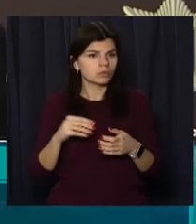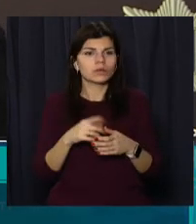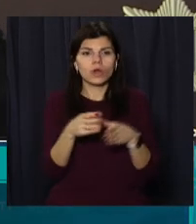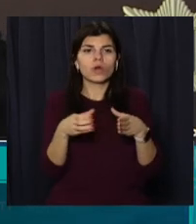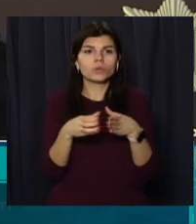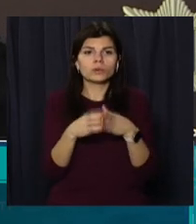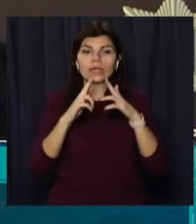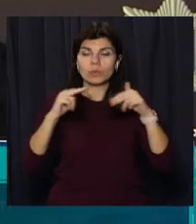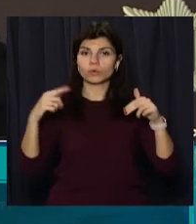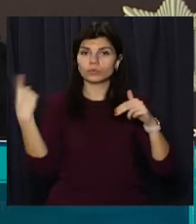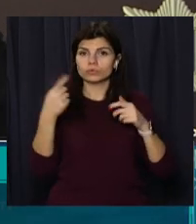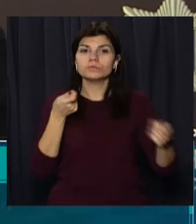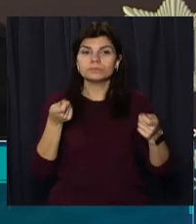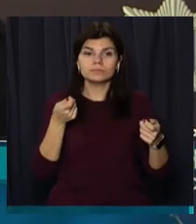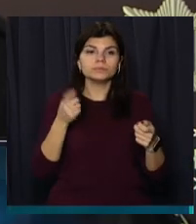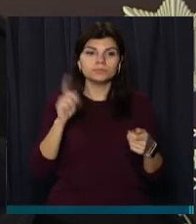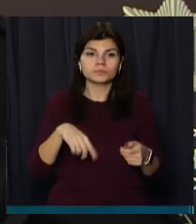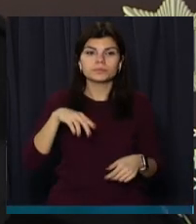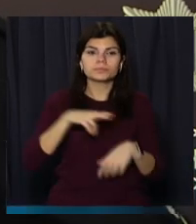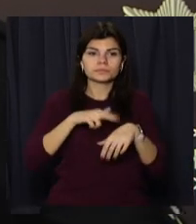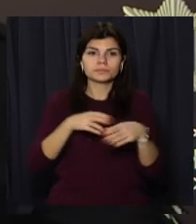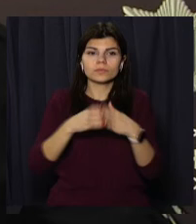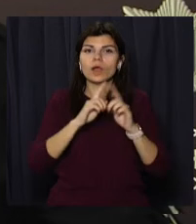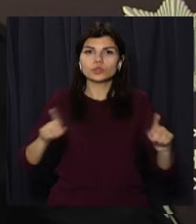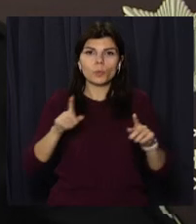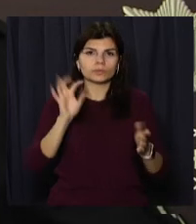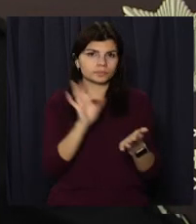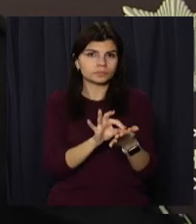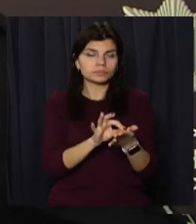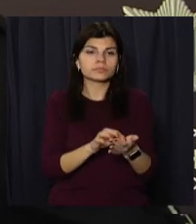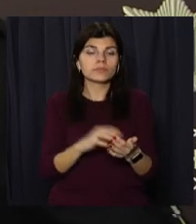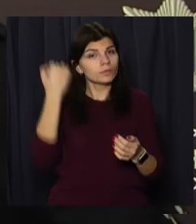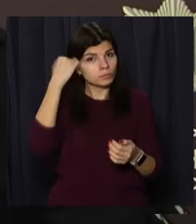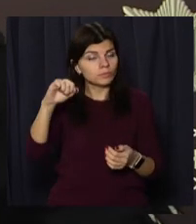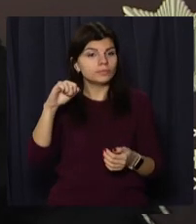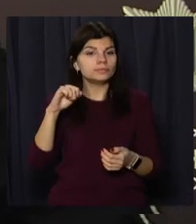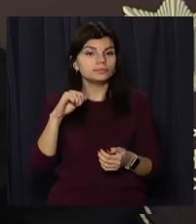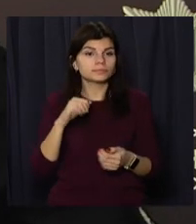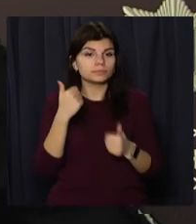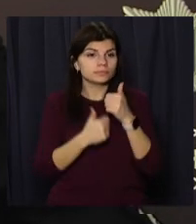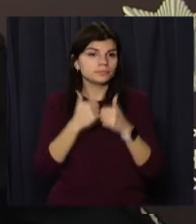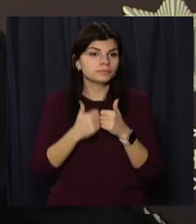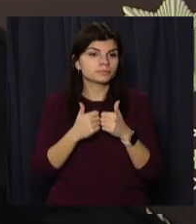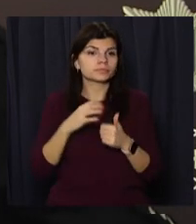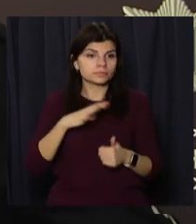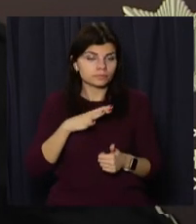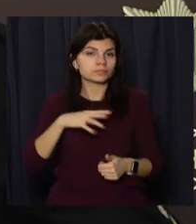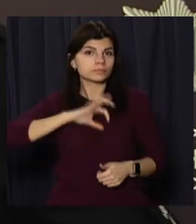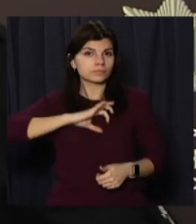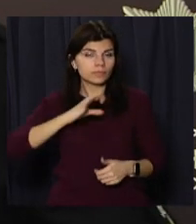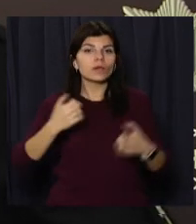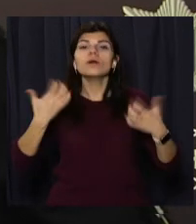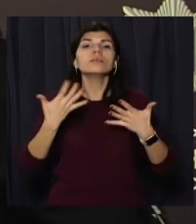Дніпровського районного управління та полку поліції особливого призначення. Переможці змагань були нагороджені